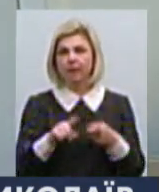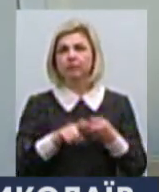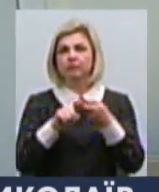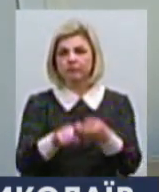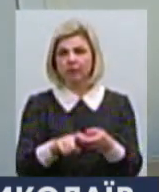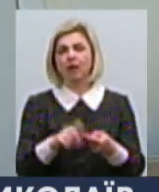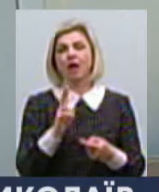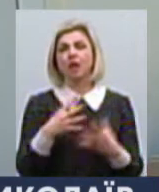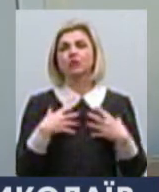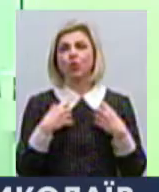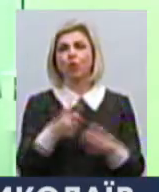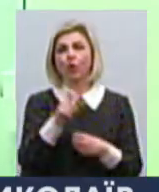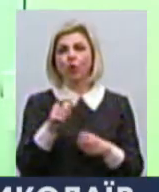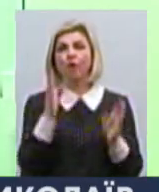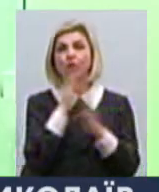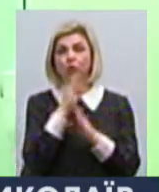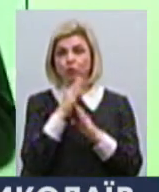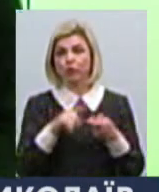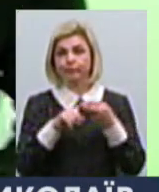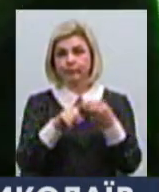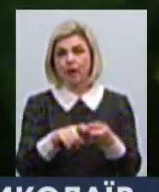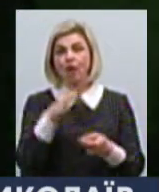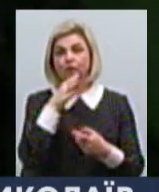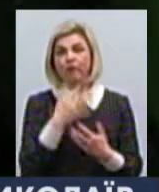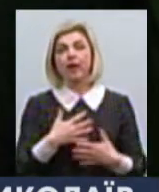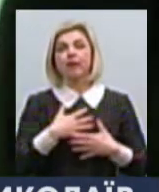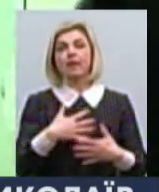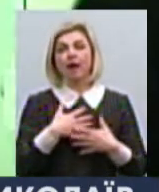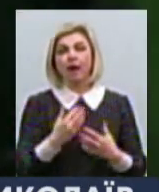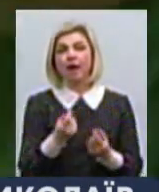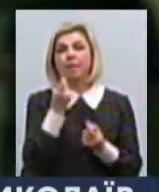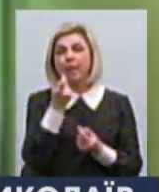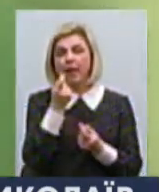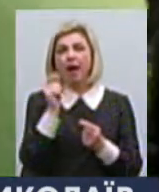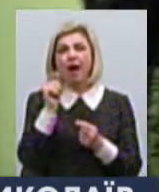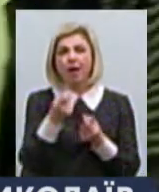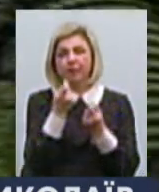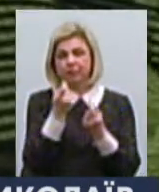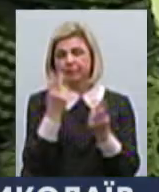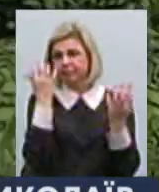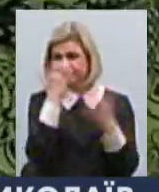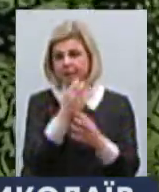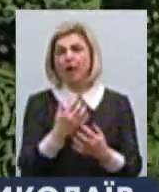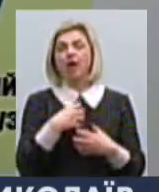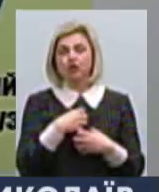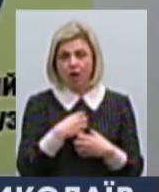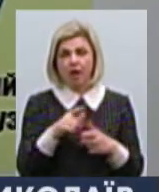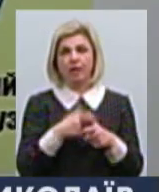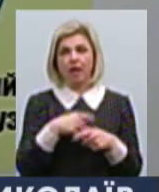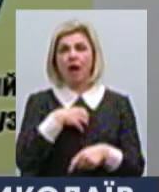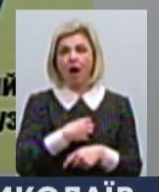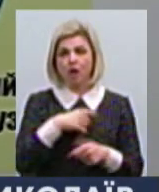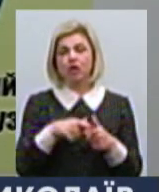до здорової повітряно-крапельним шляхом. Тобто під час вдихання найдрібніших крапель слизу, які потрапили в повітря при чханні, кашлі або розмові